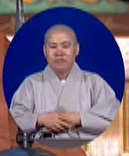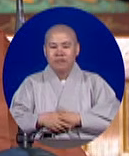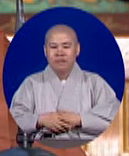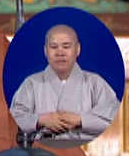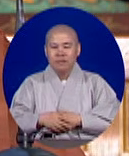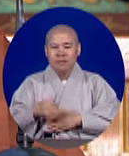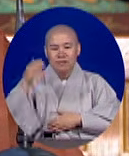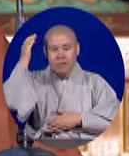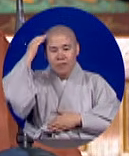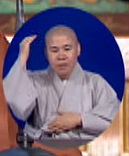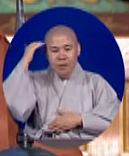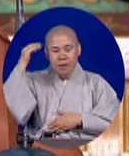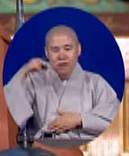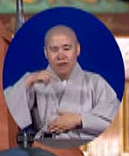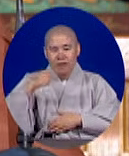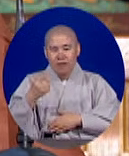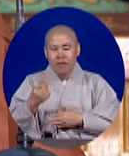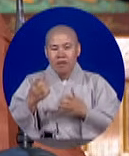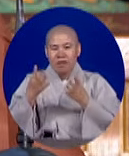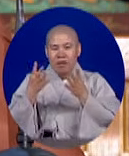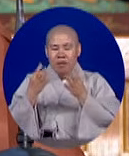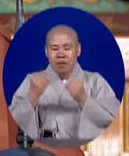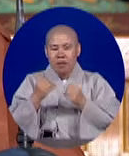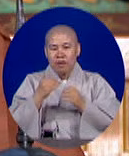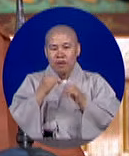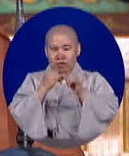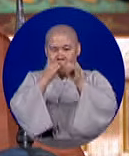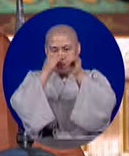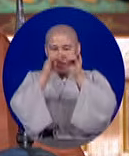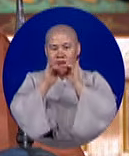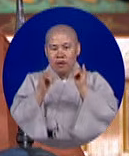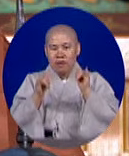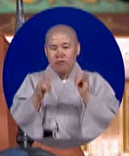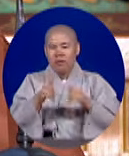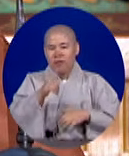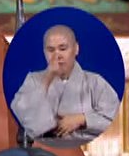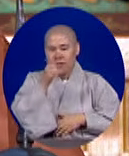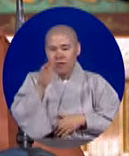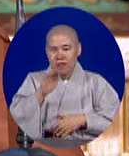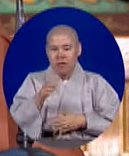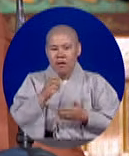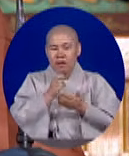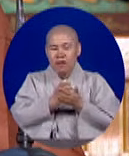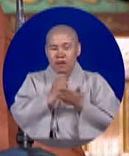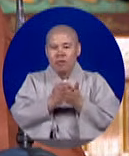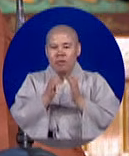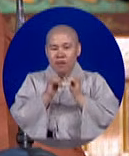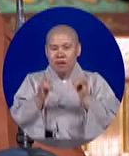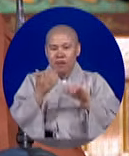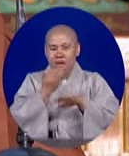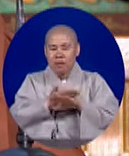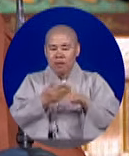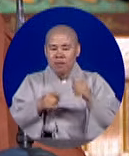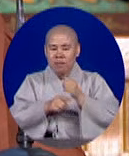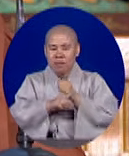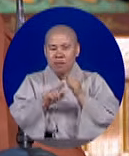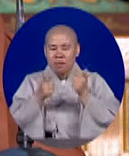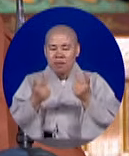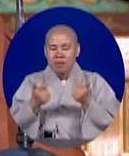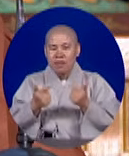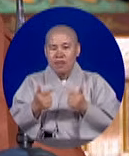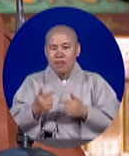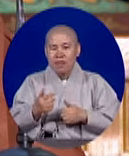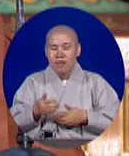그러면 우리나라에도 많은 도인이 나왔는데 그 도인이라고 하는 것은 다른 게 아닙니다.